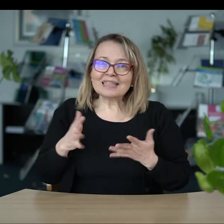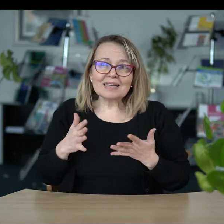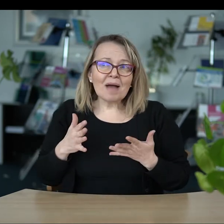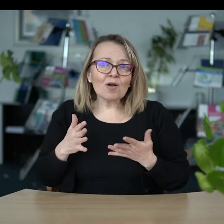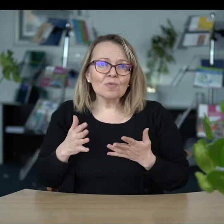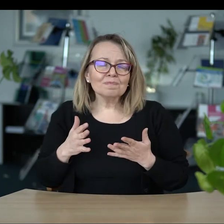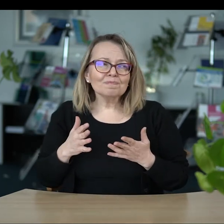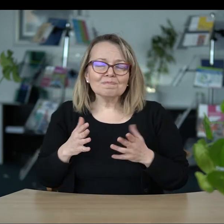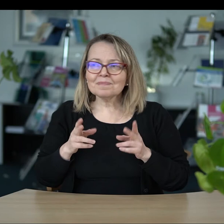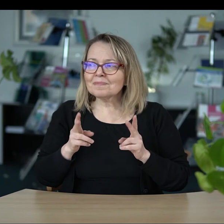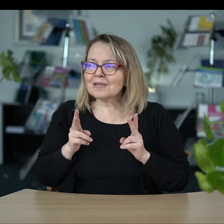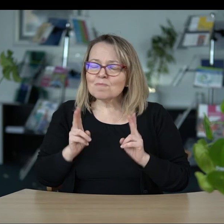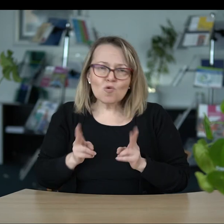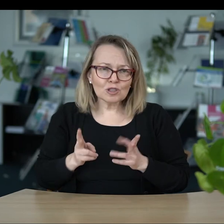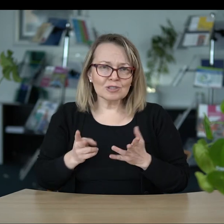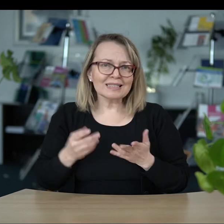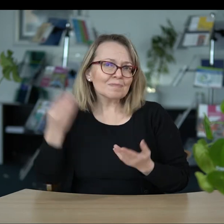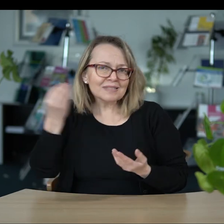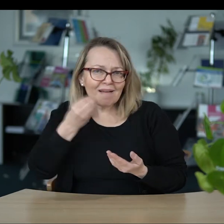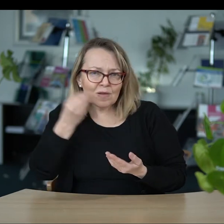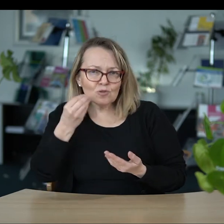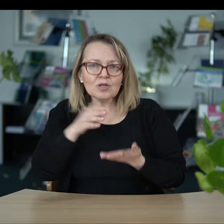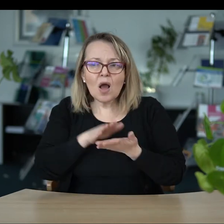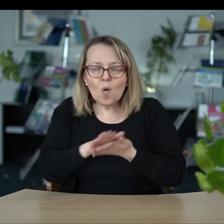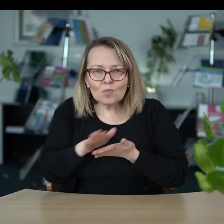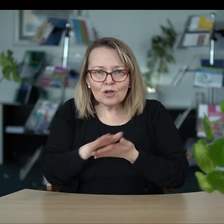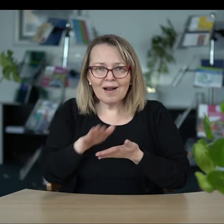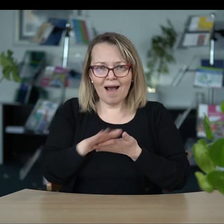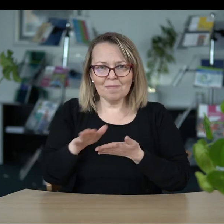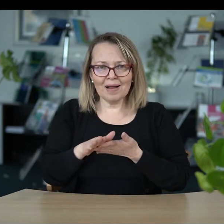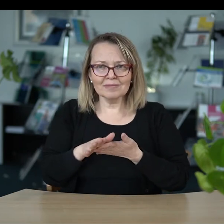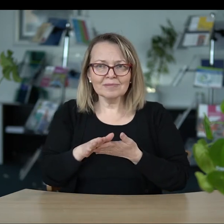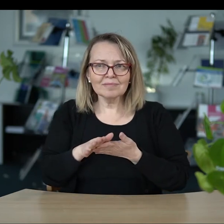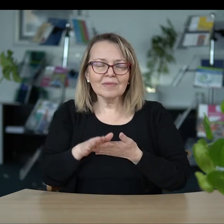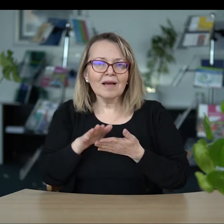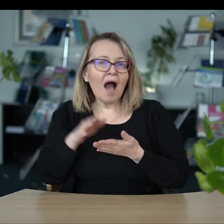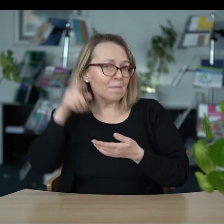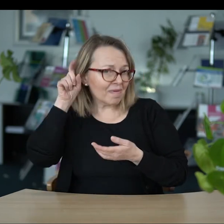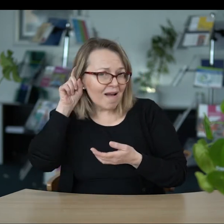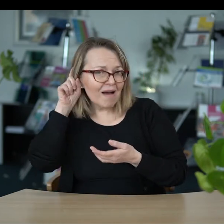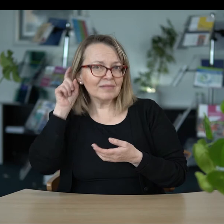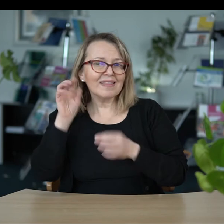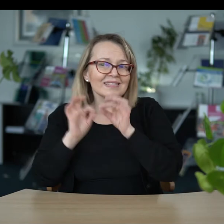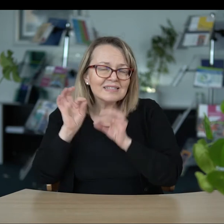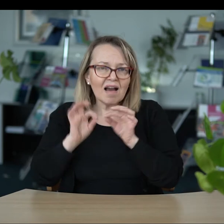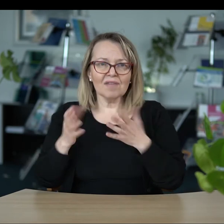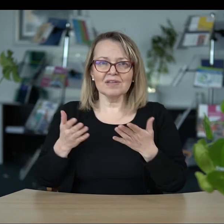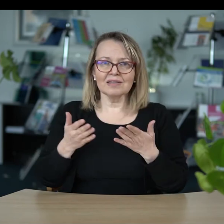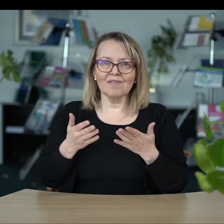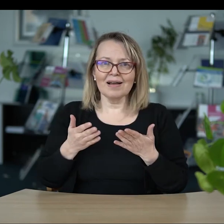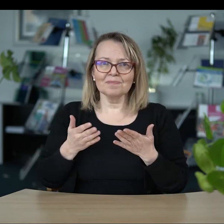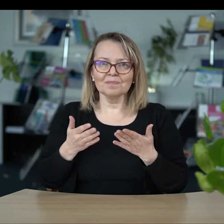težko sprejme. Nimajo možnosti, da bi se naučili, kako